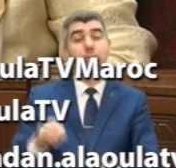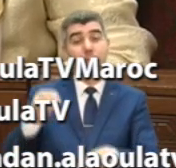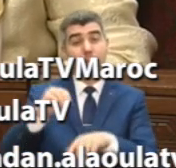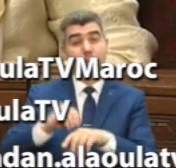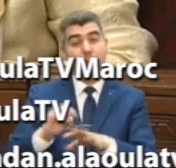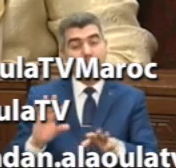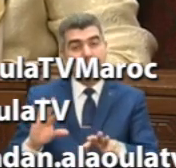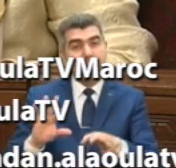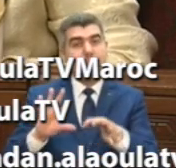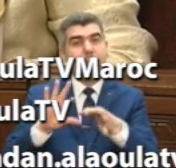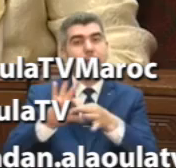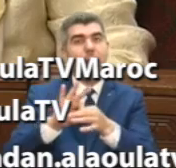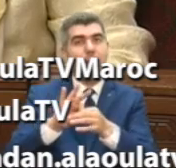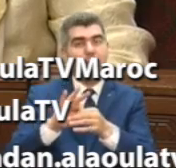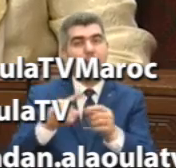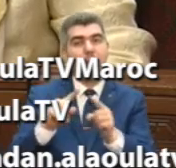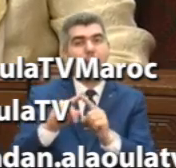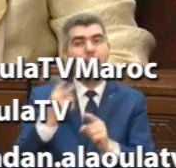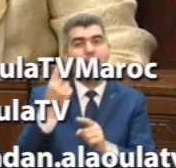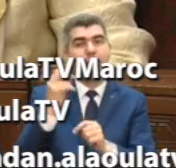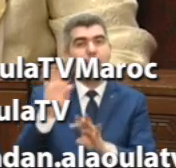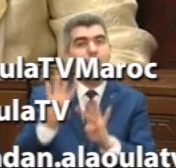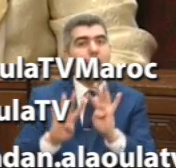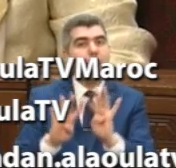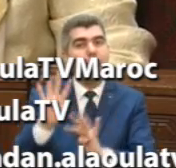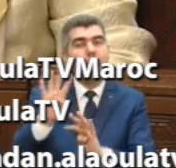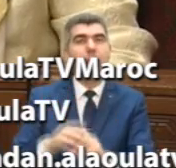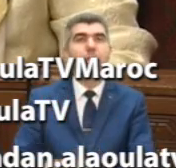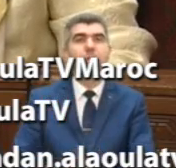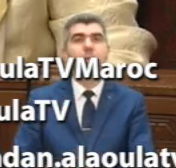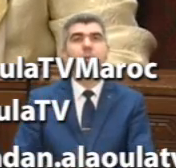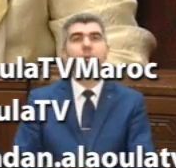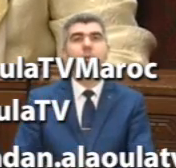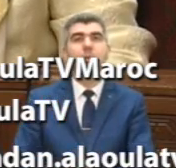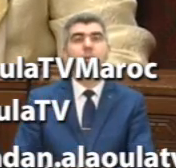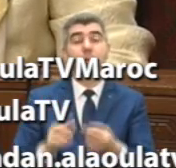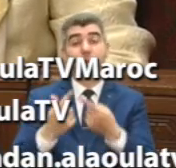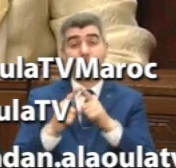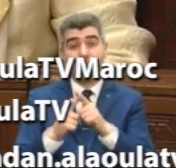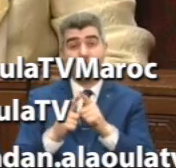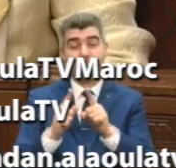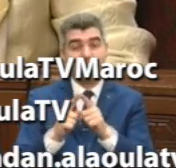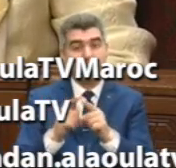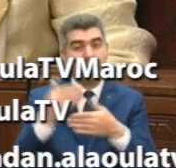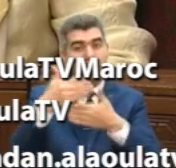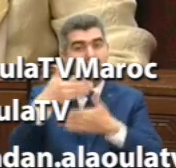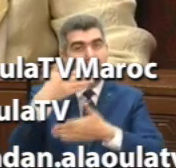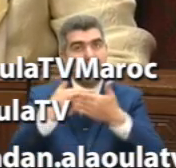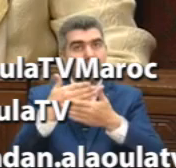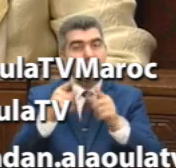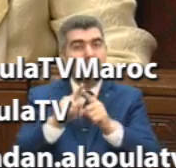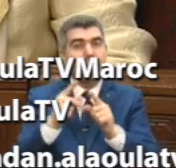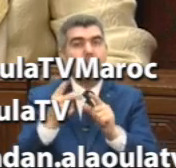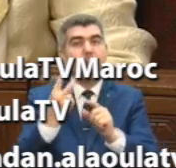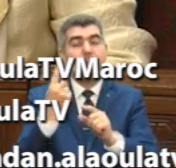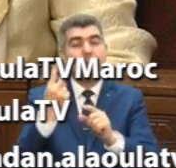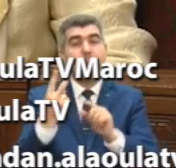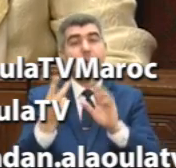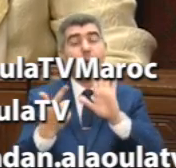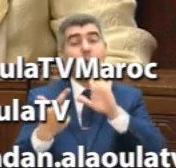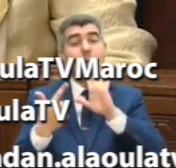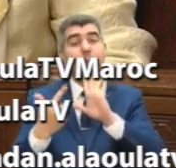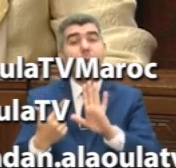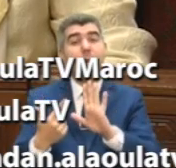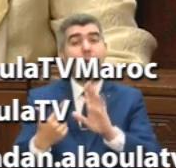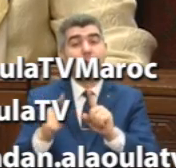الاتفاقية اللي تكلمتوا عليها ديال 2014 اللي مخصصة لإعادة الهيكلة ديال 72 حي